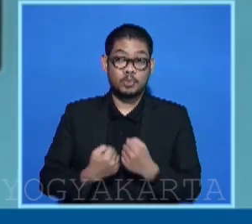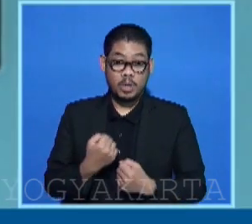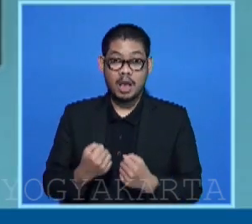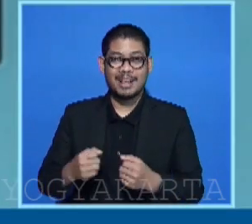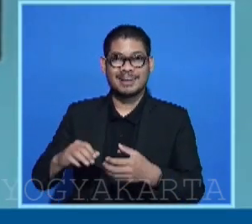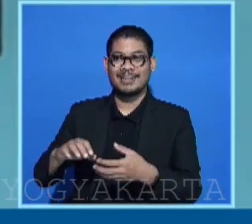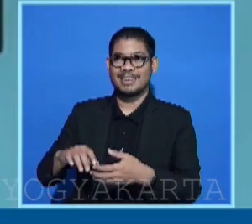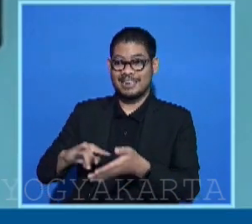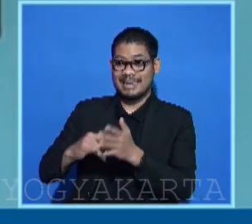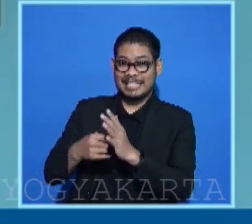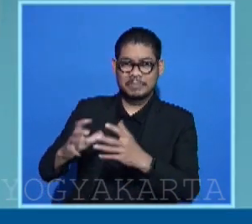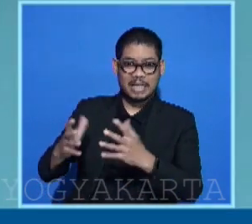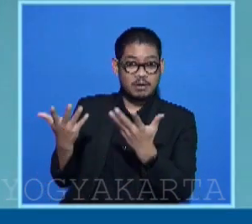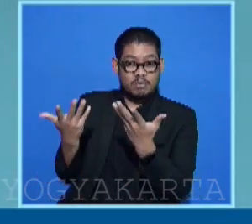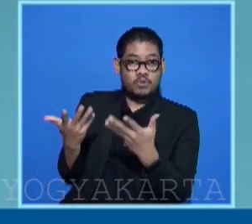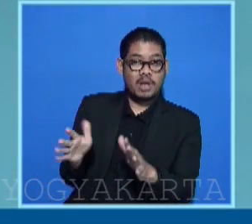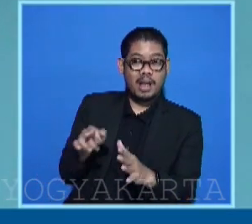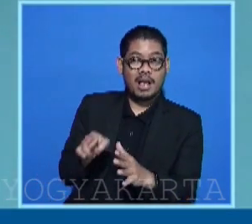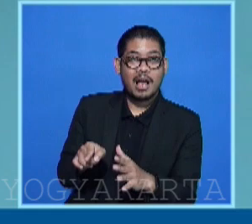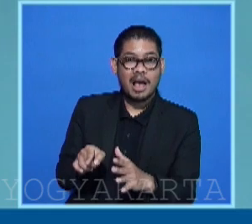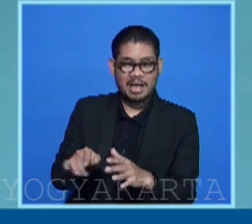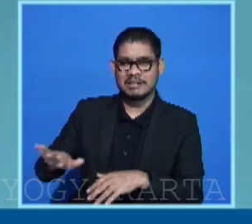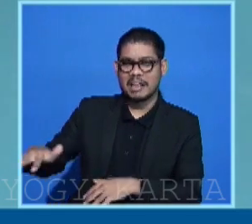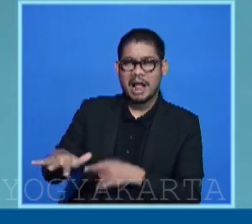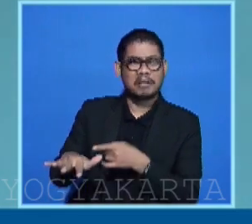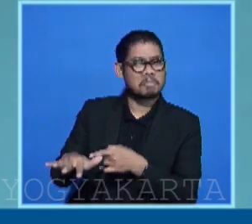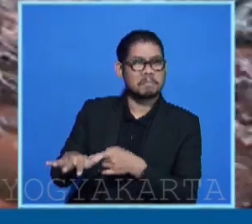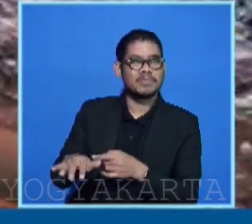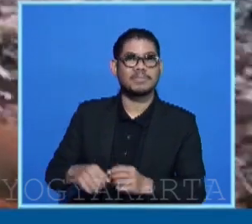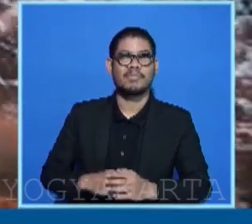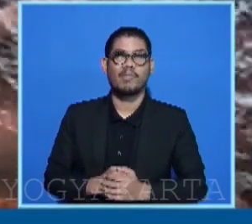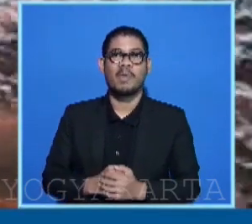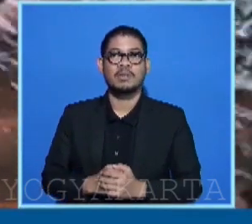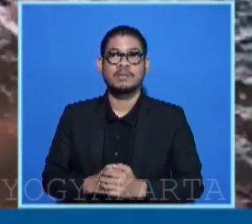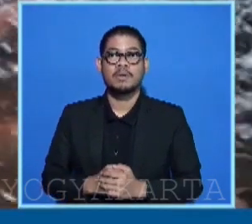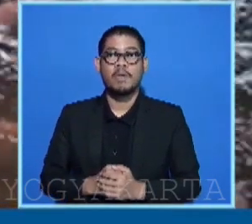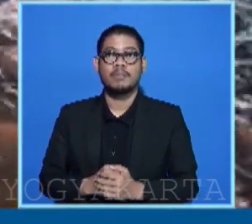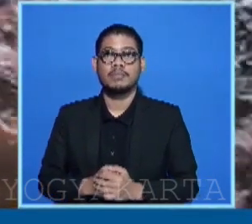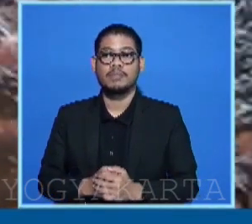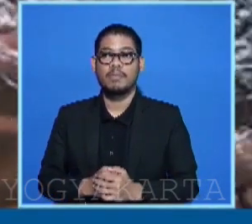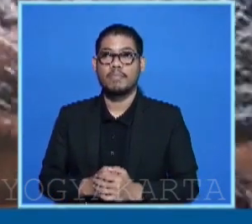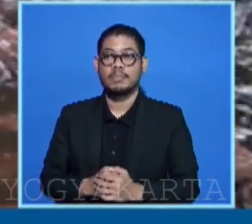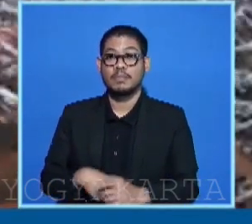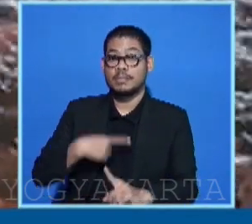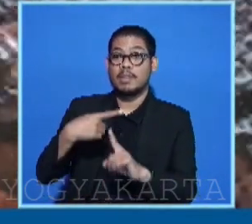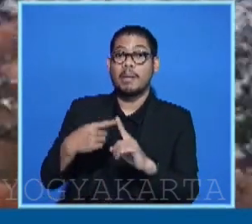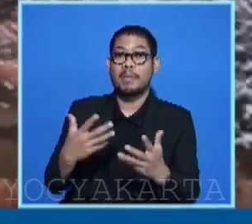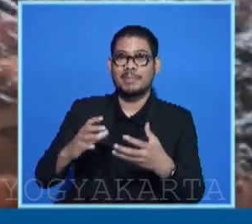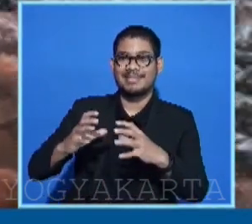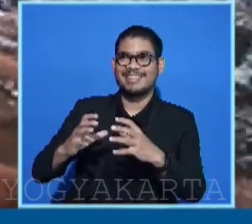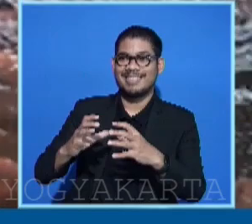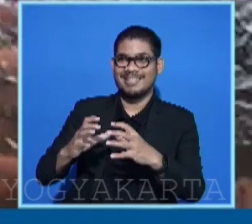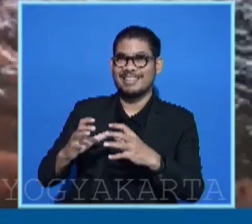air. Sawetawis ulam ingkang katampung ing peken ulam dening para bakul dipun tambahi aerator ingkang dipun lebetaken ing